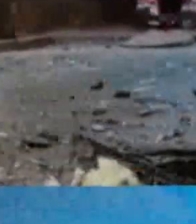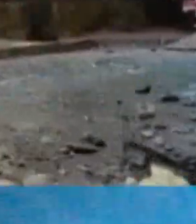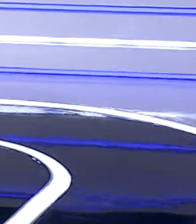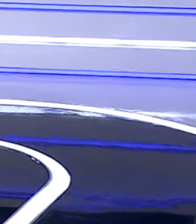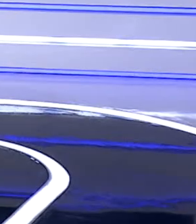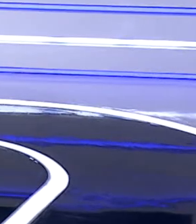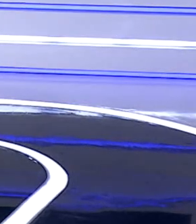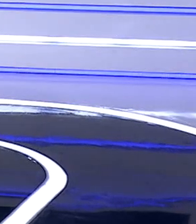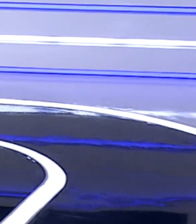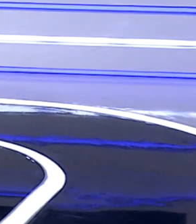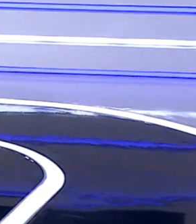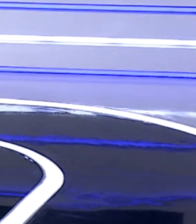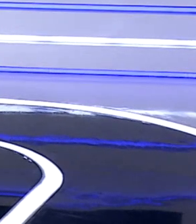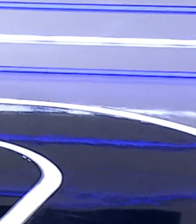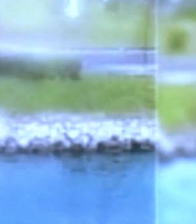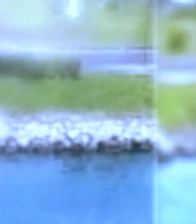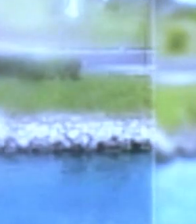couvre-feu.